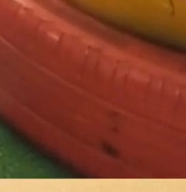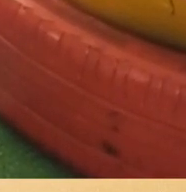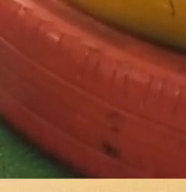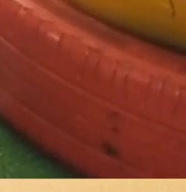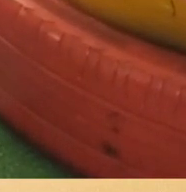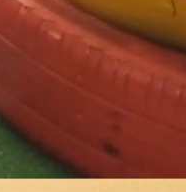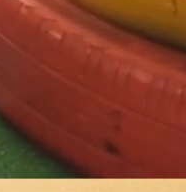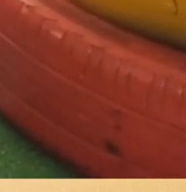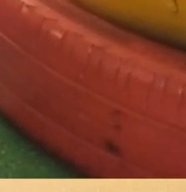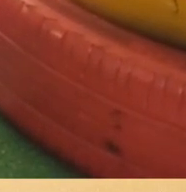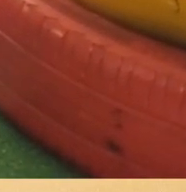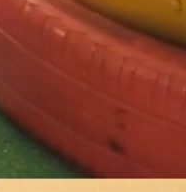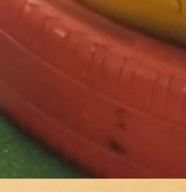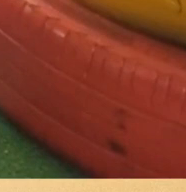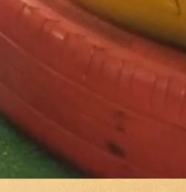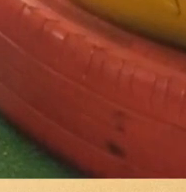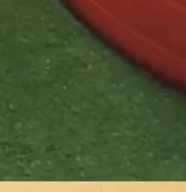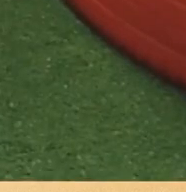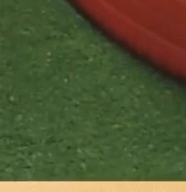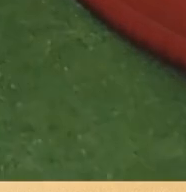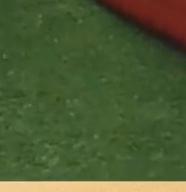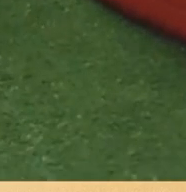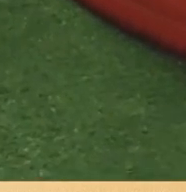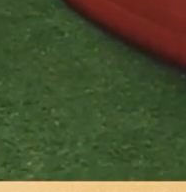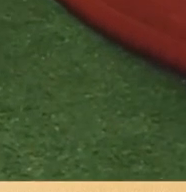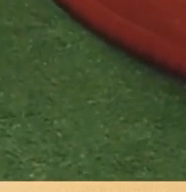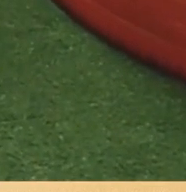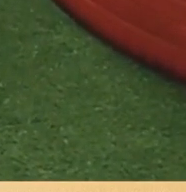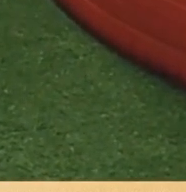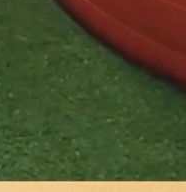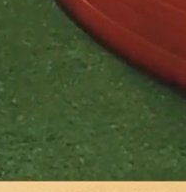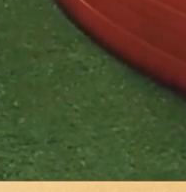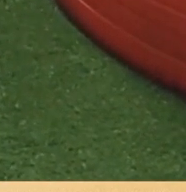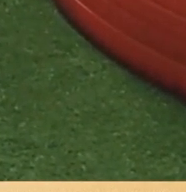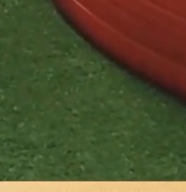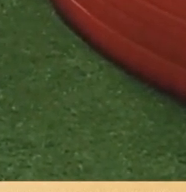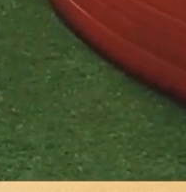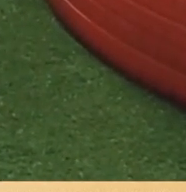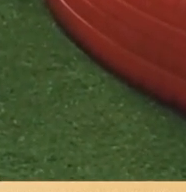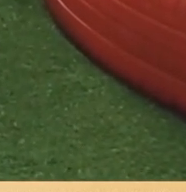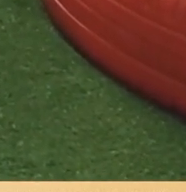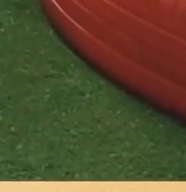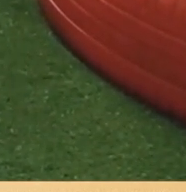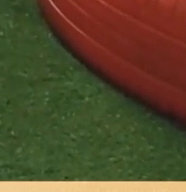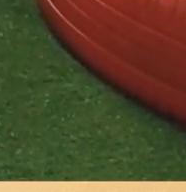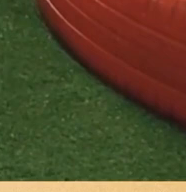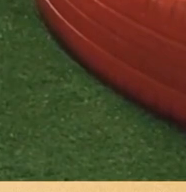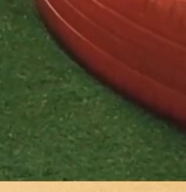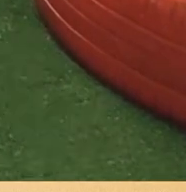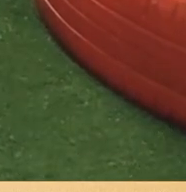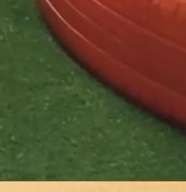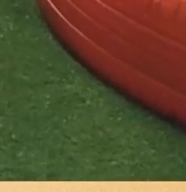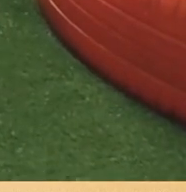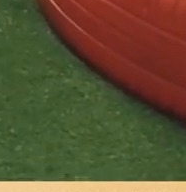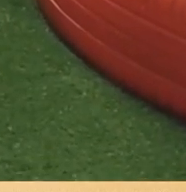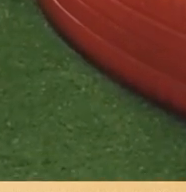sama dengan 5 8 Zola 5 =